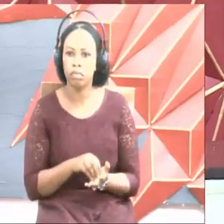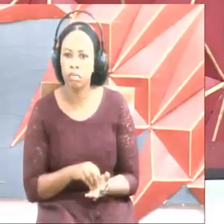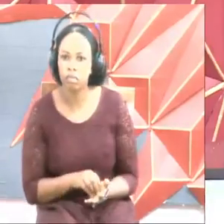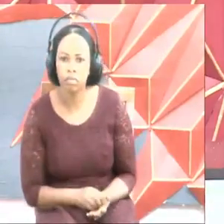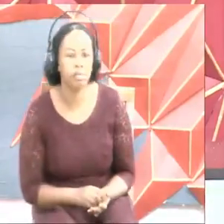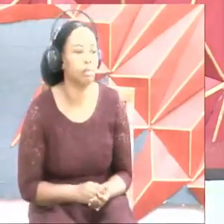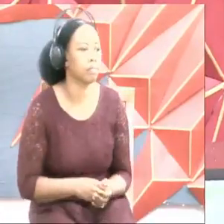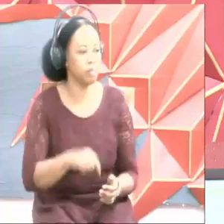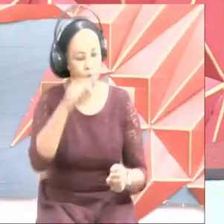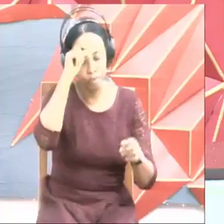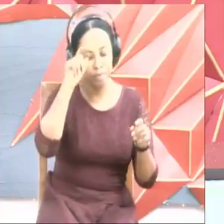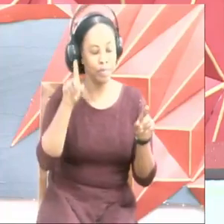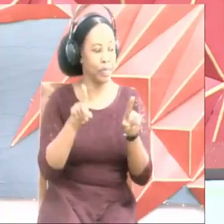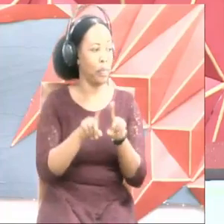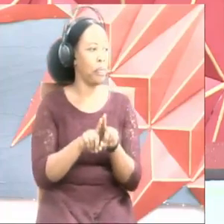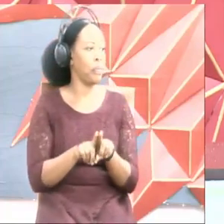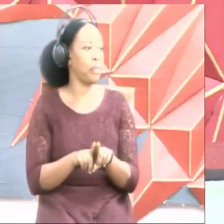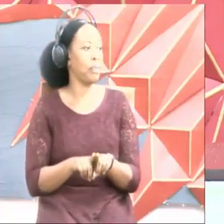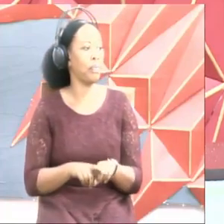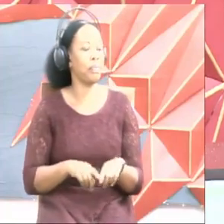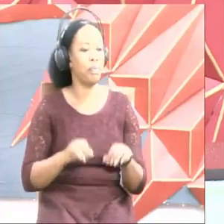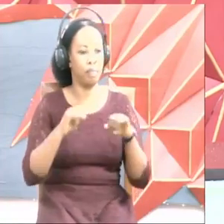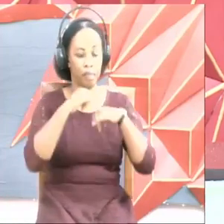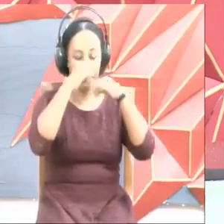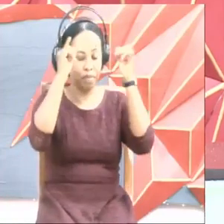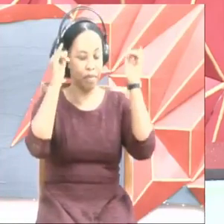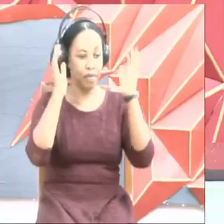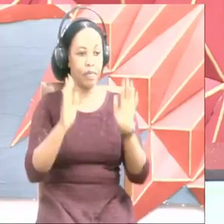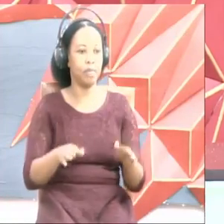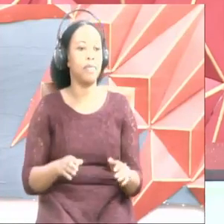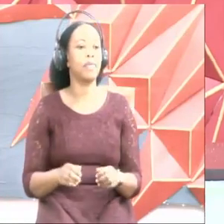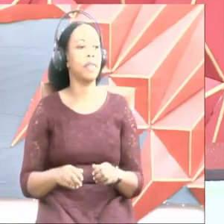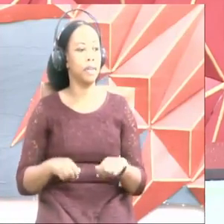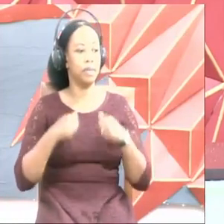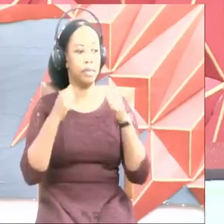Mwene data. Uwiteka ahabwishimwe n'icyubahiro.